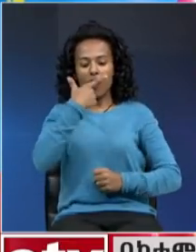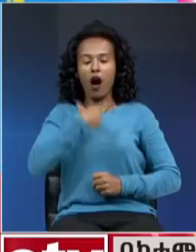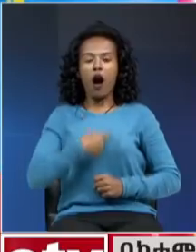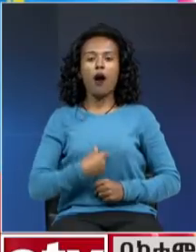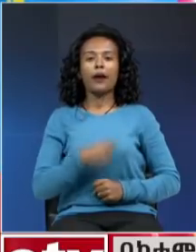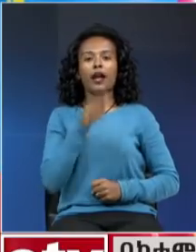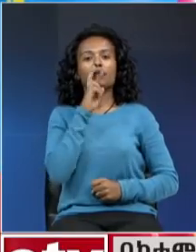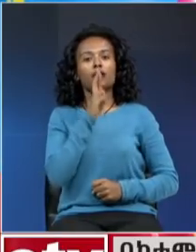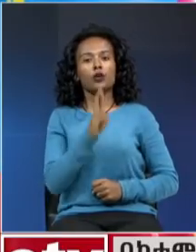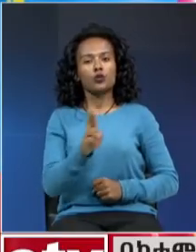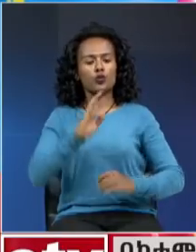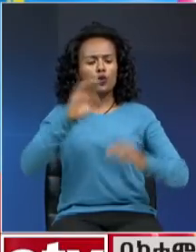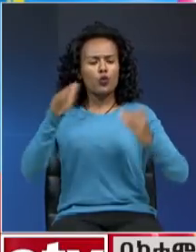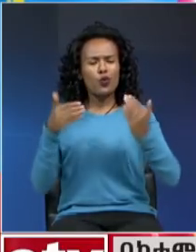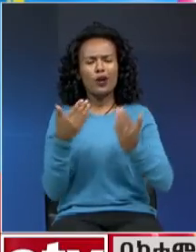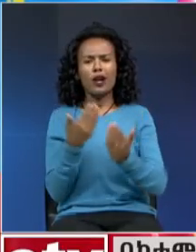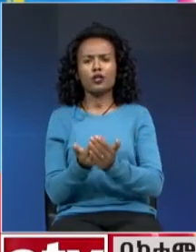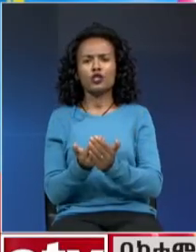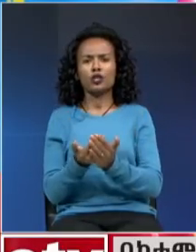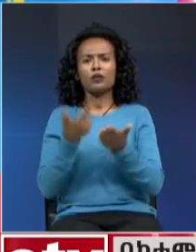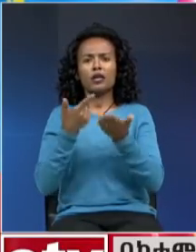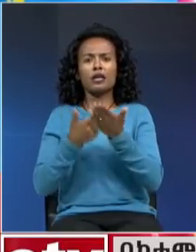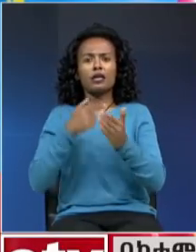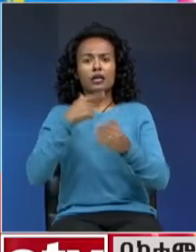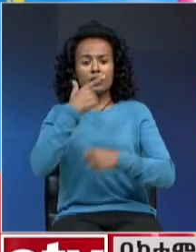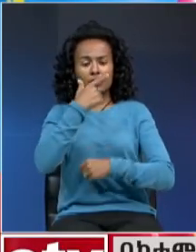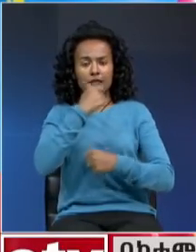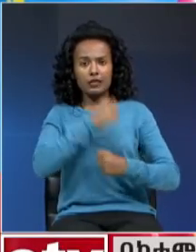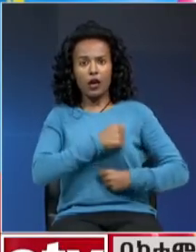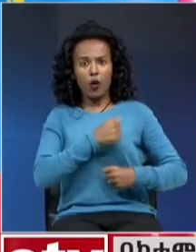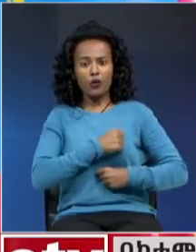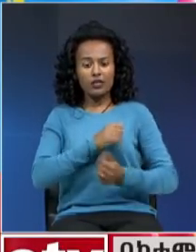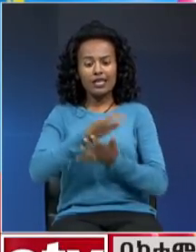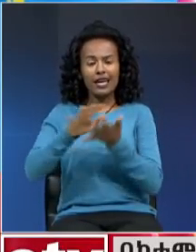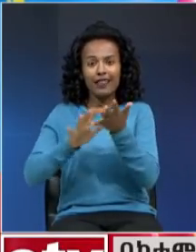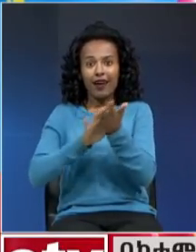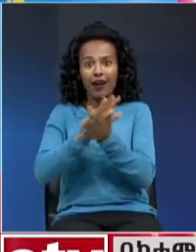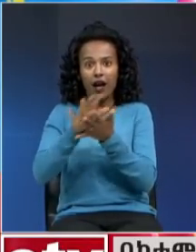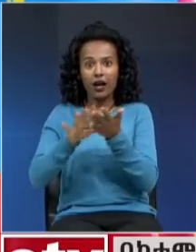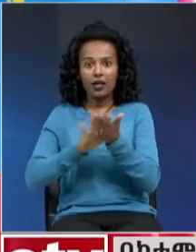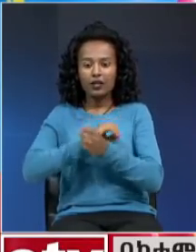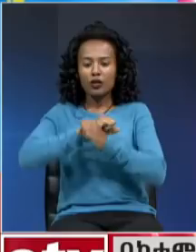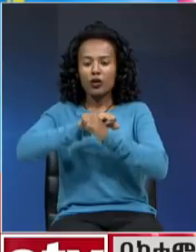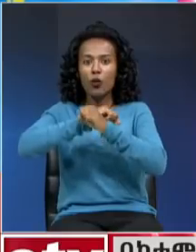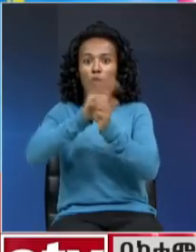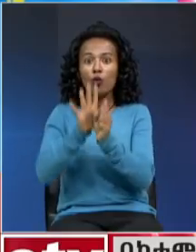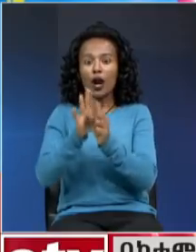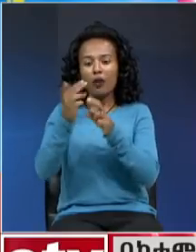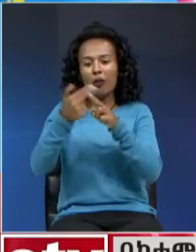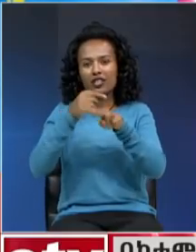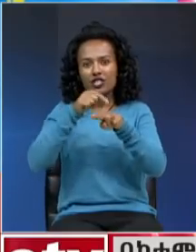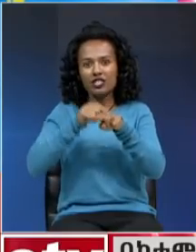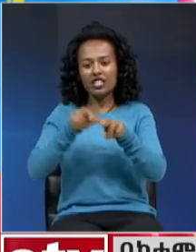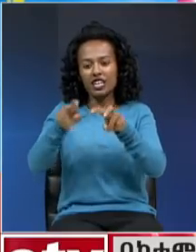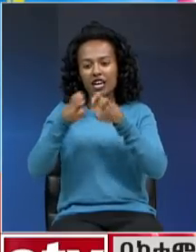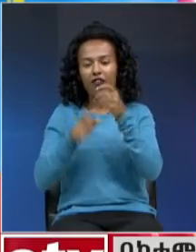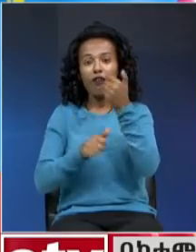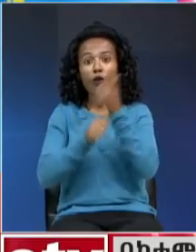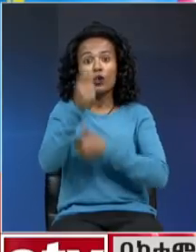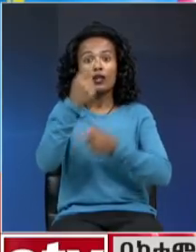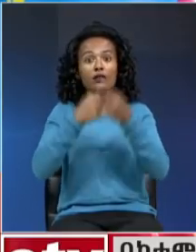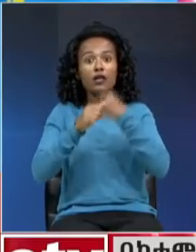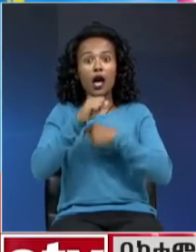ናችሁ። ሁላችንም ይህንን ሰራዊት ከተቀላቀልን ኮሮናን ባጭር ጊዜ የከፋ ጉዳት